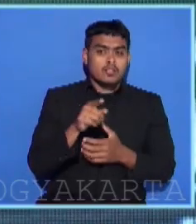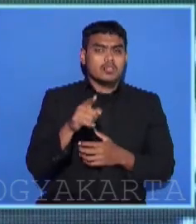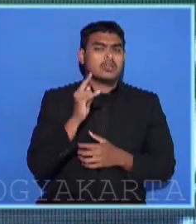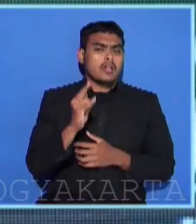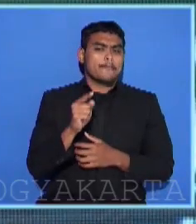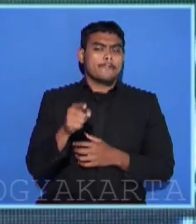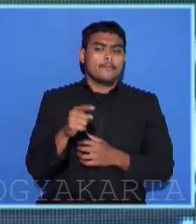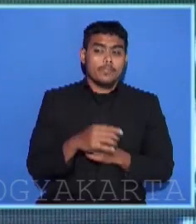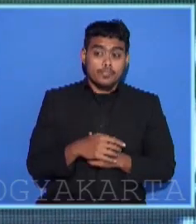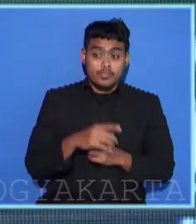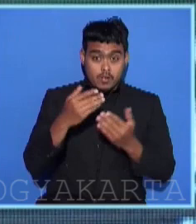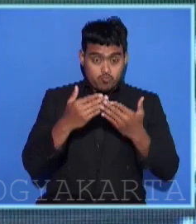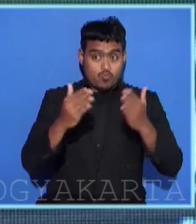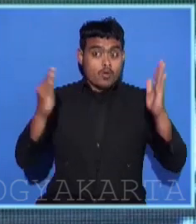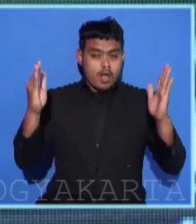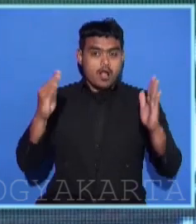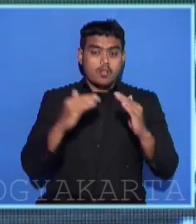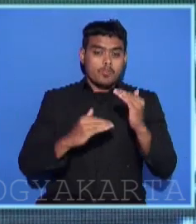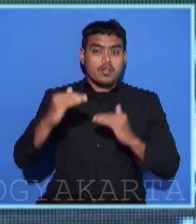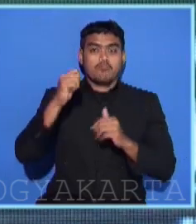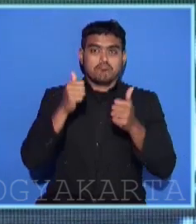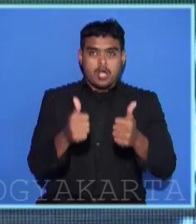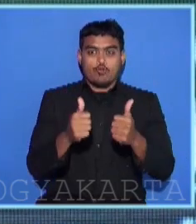demokrasi lebih baik. Dan persatuan.